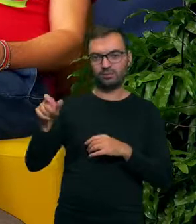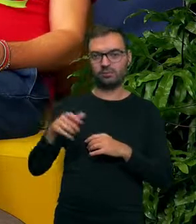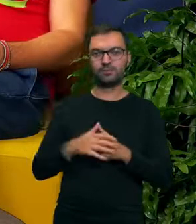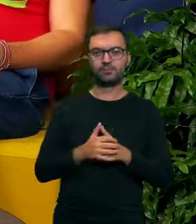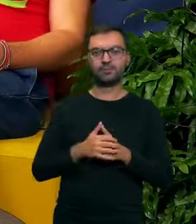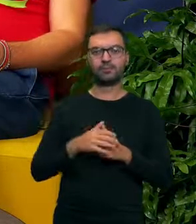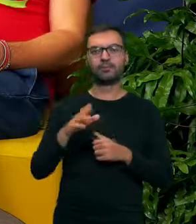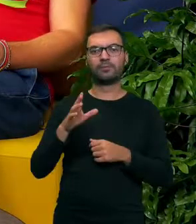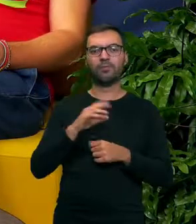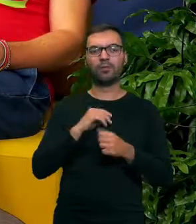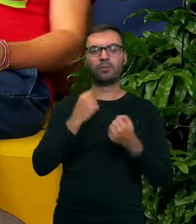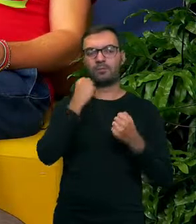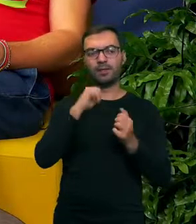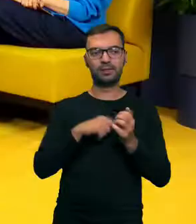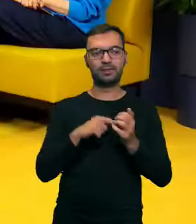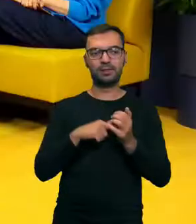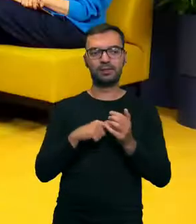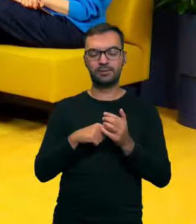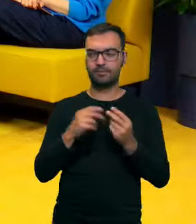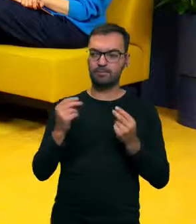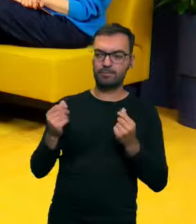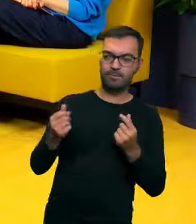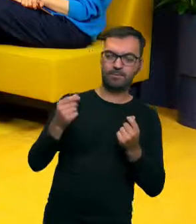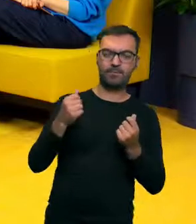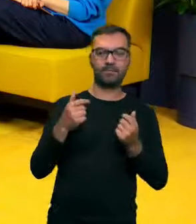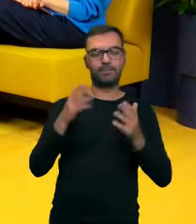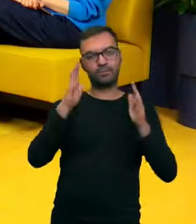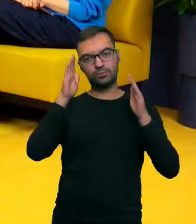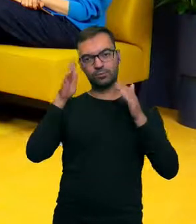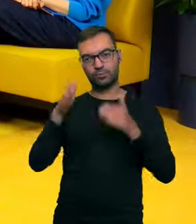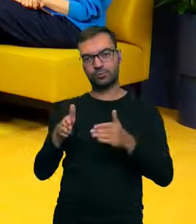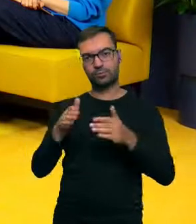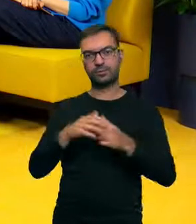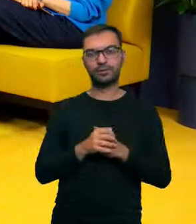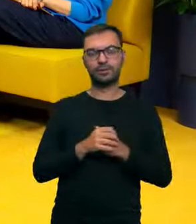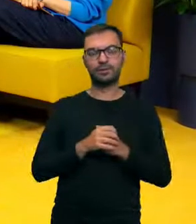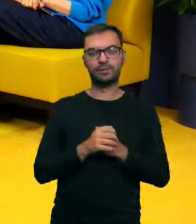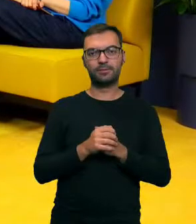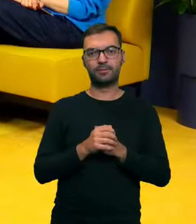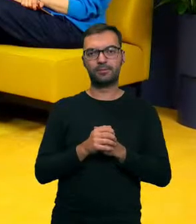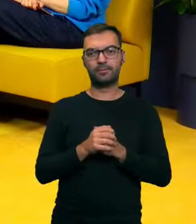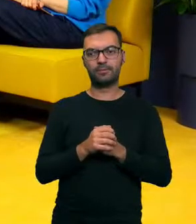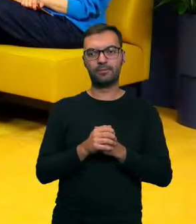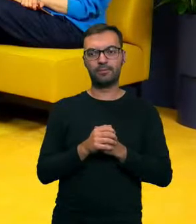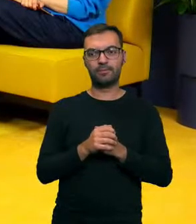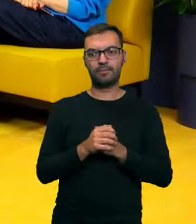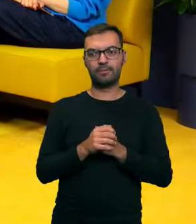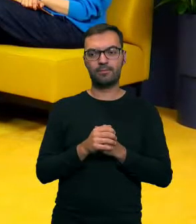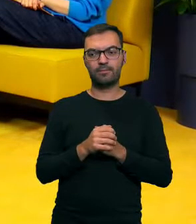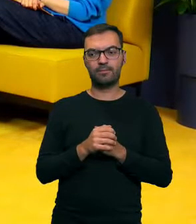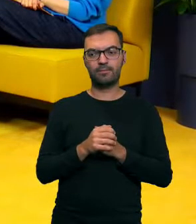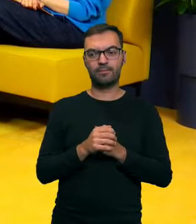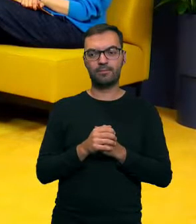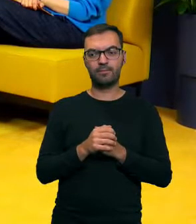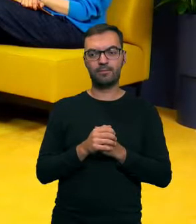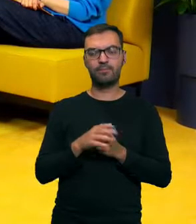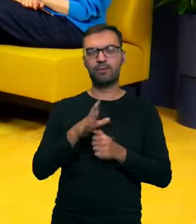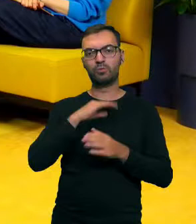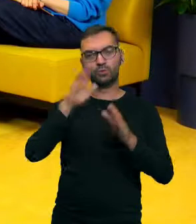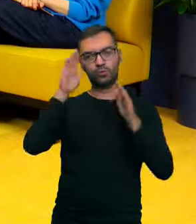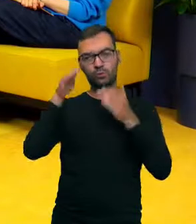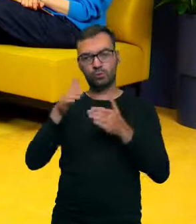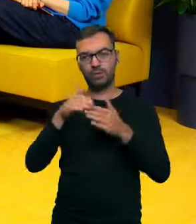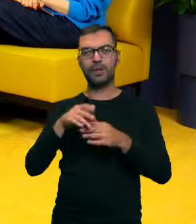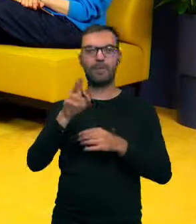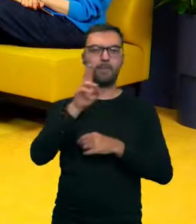mogliśmy bardziej się pochylić na tym, jakie relacje między matką, ojcem